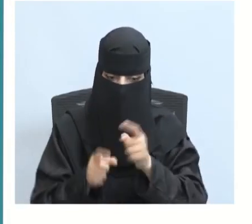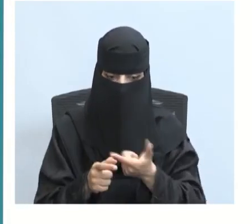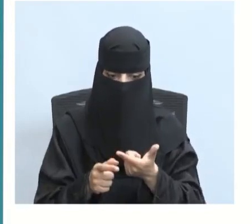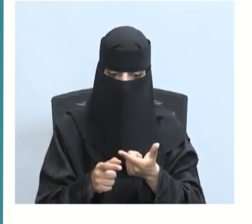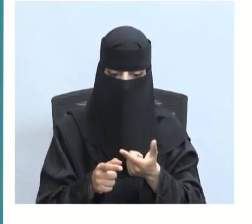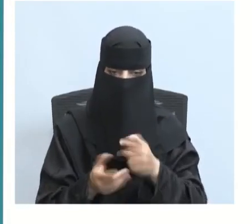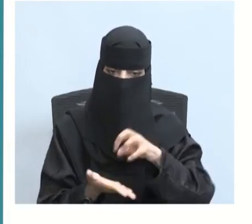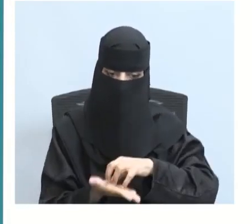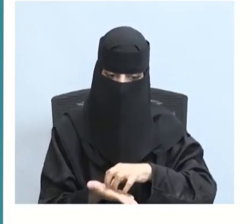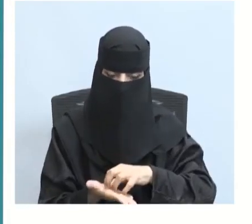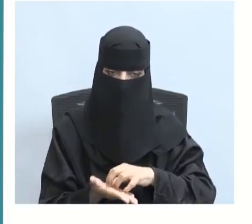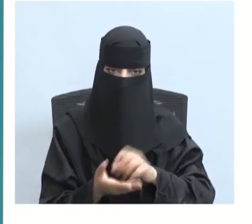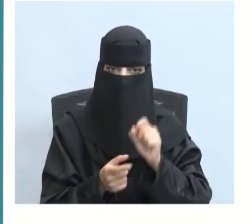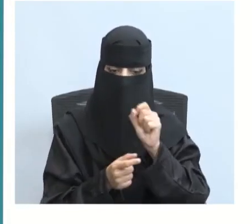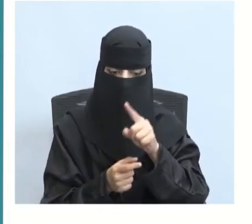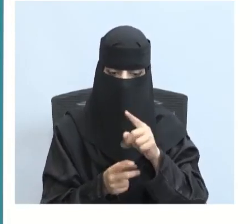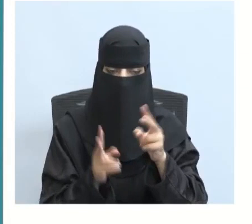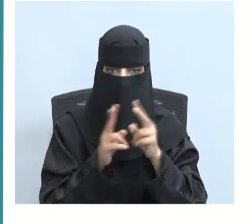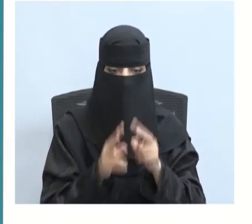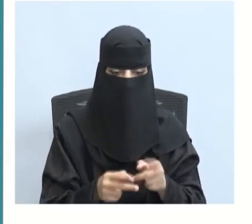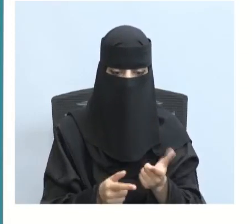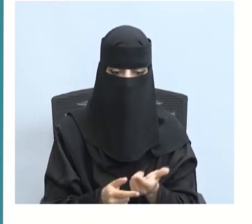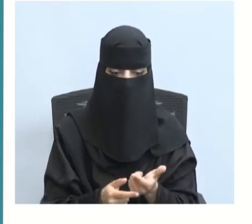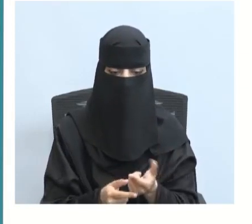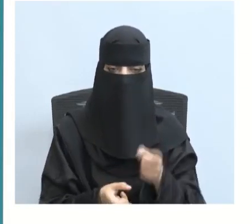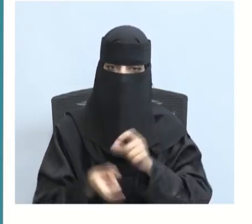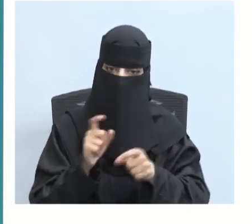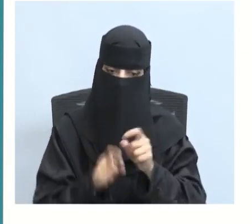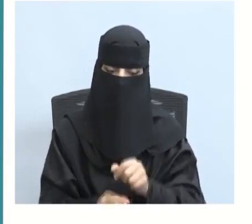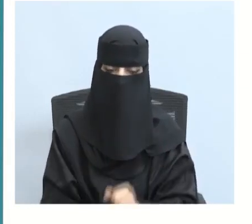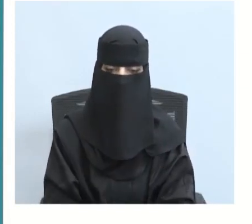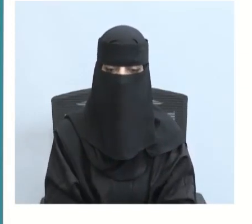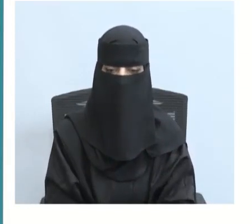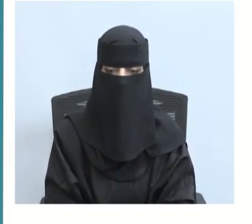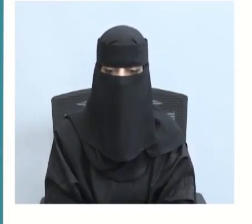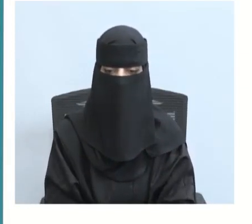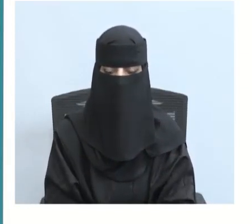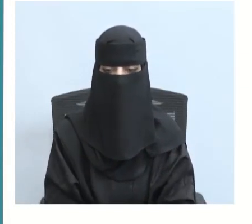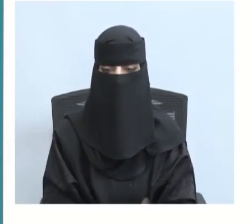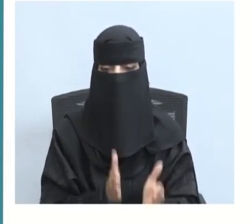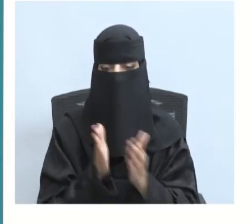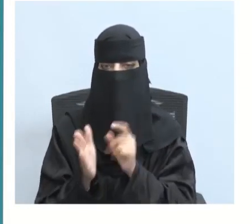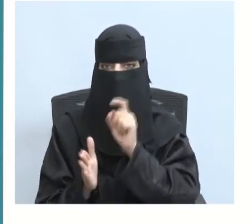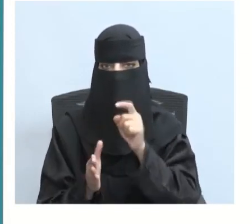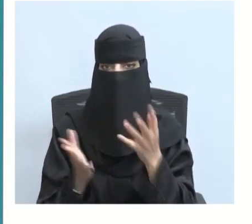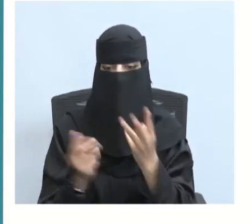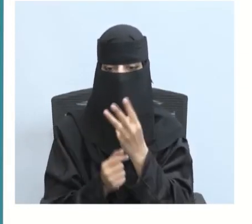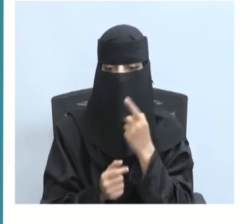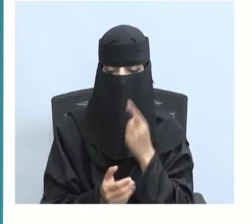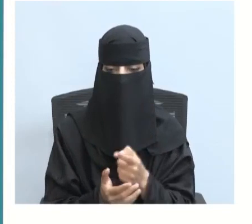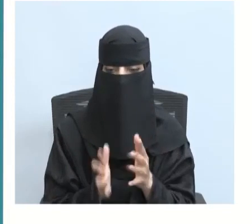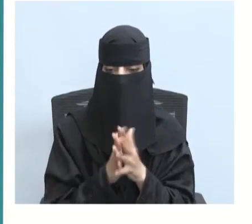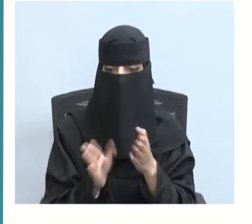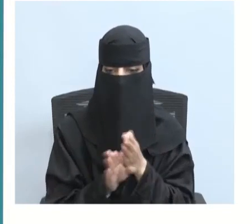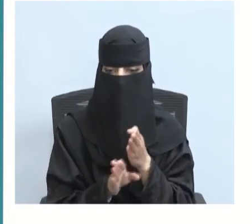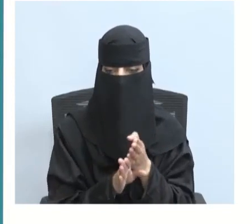وضع اشعاعيه او كهربائيه نعم كيميائيه سؤال رقم 13